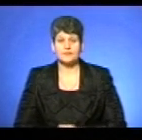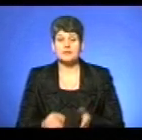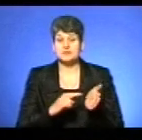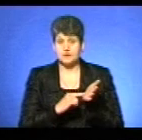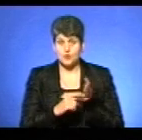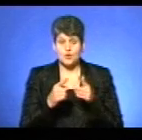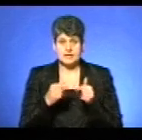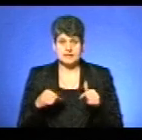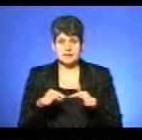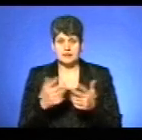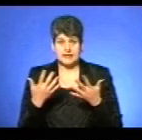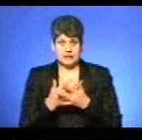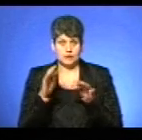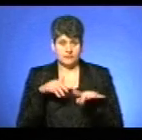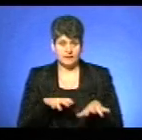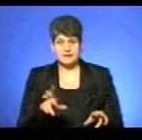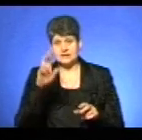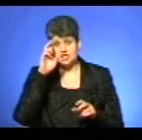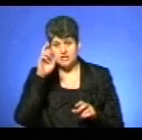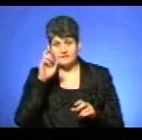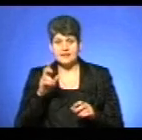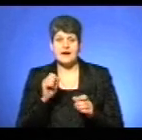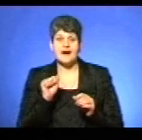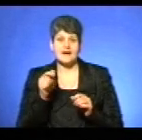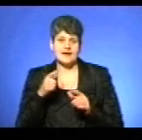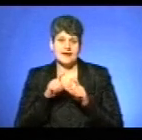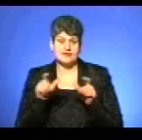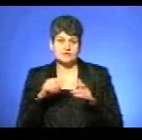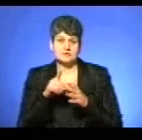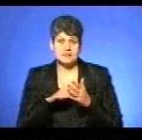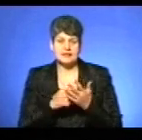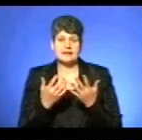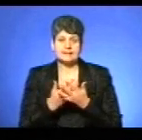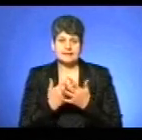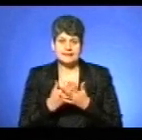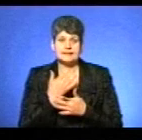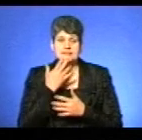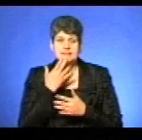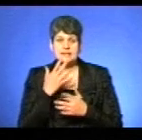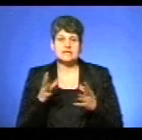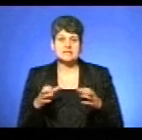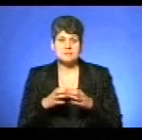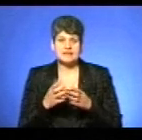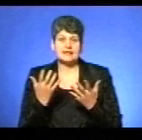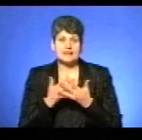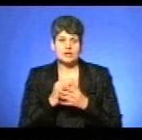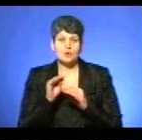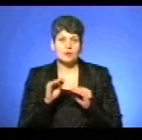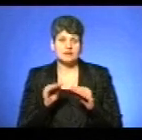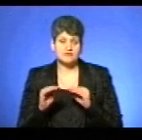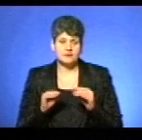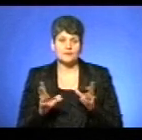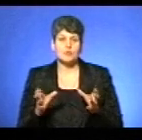Зазначу, організатори кінохвилі, Державне агентство України з питань кіно, Національна спілка кінематографістів України, Об'єднання